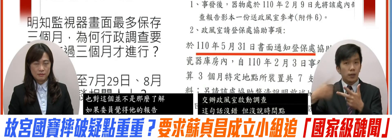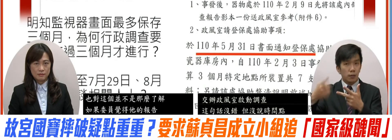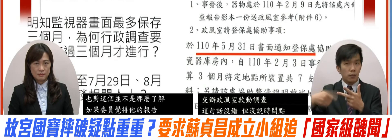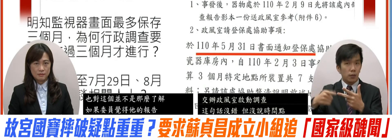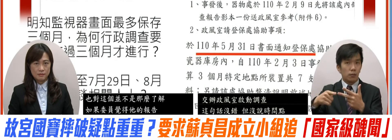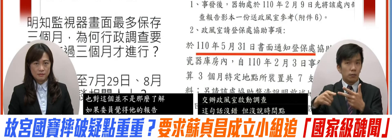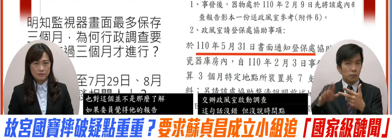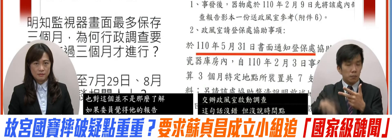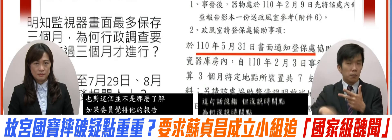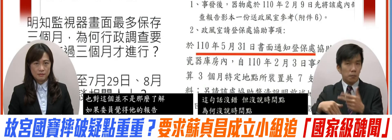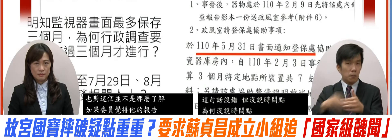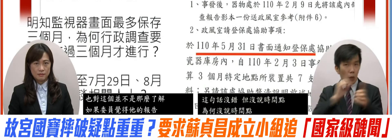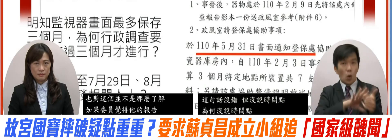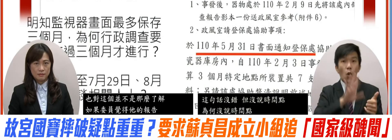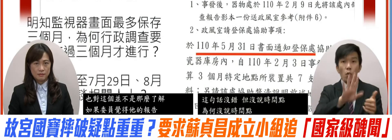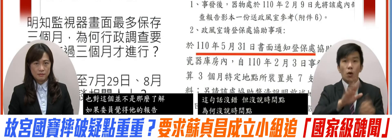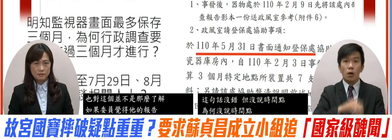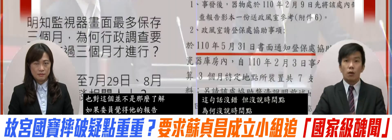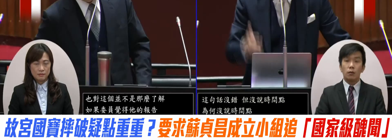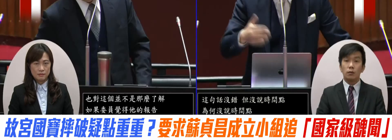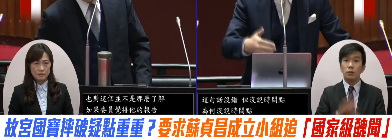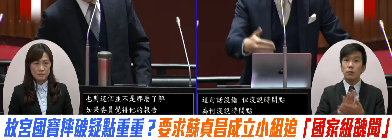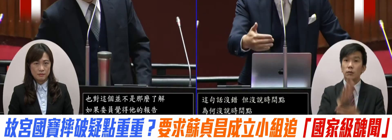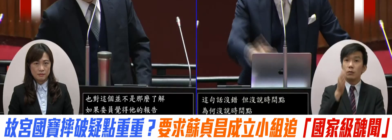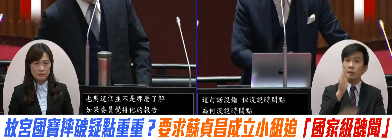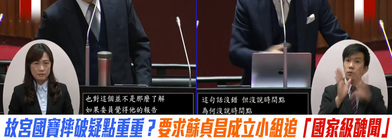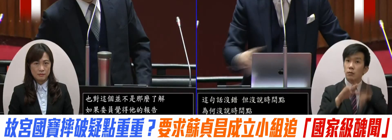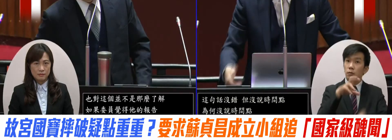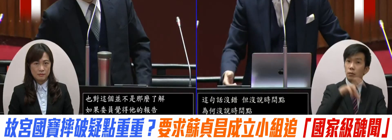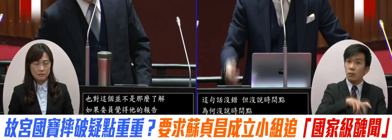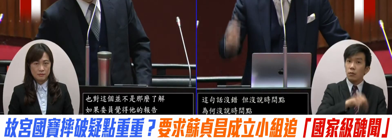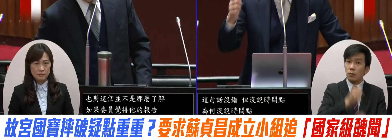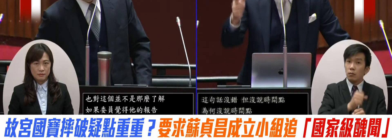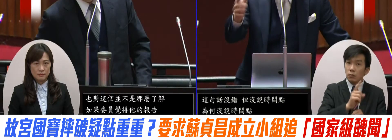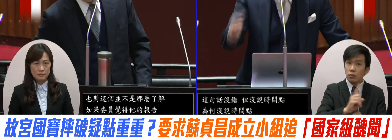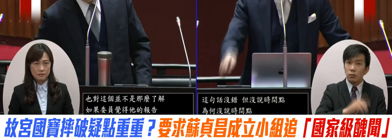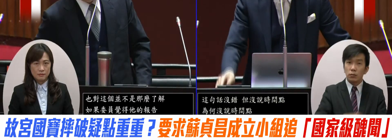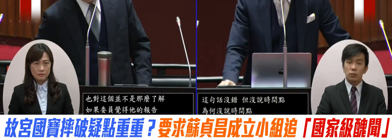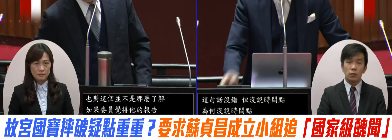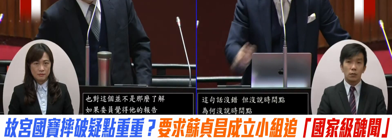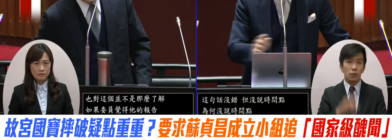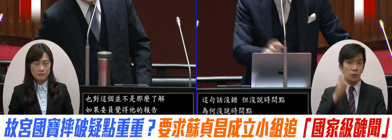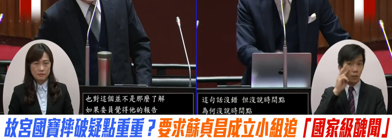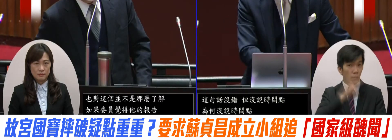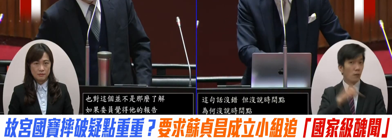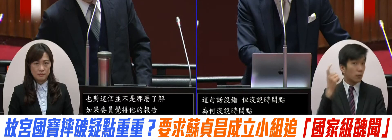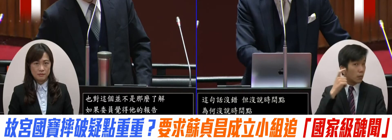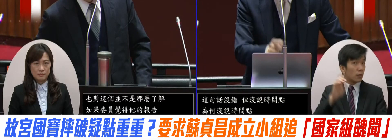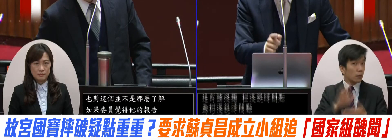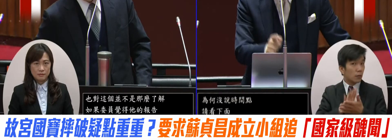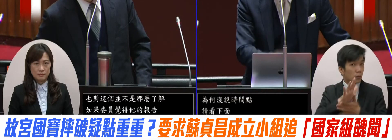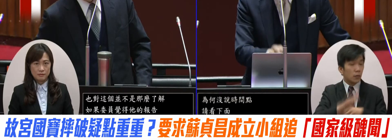是后来政风室呢，政风室他的动作，我看了整个报告，他的第一个动作是在